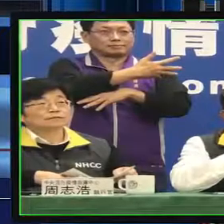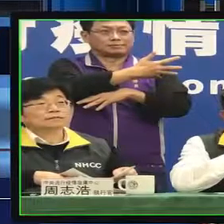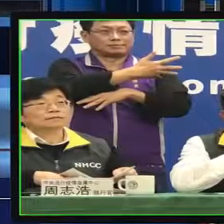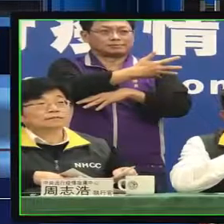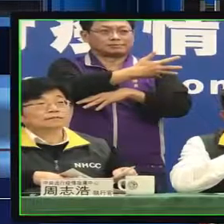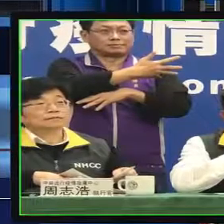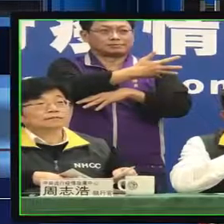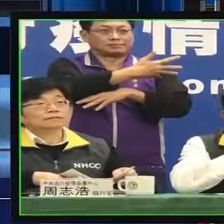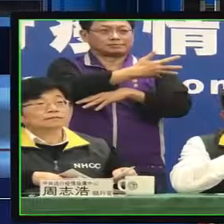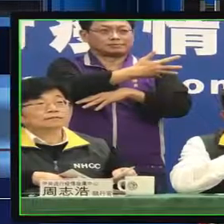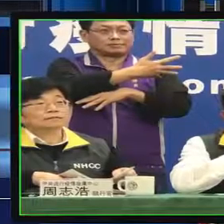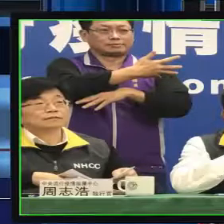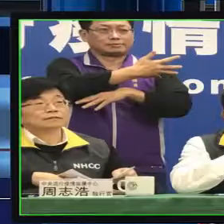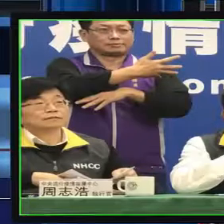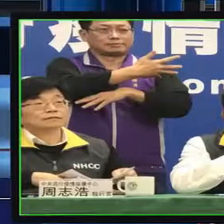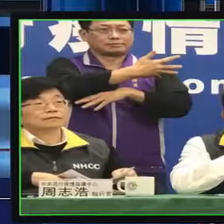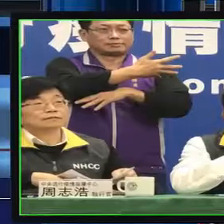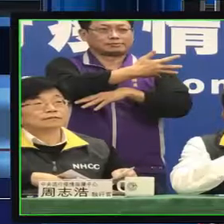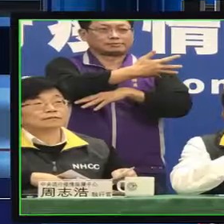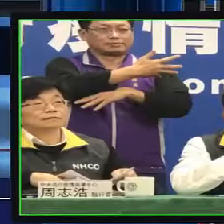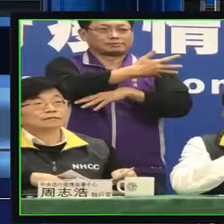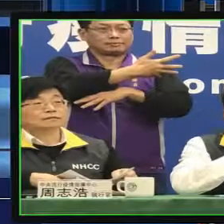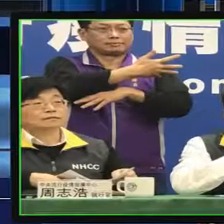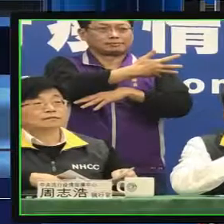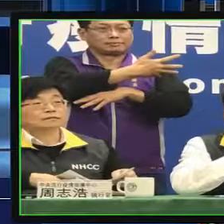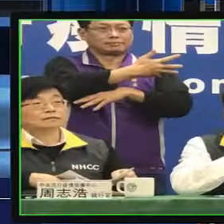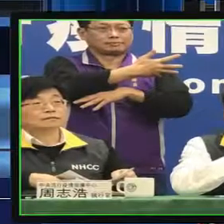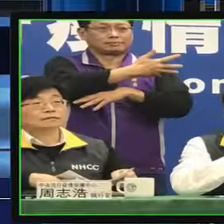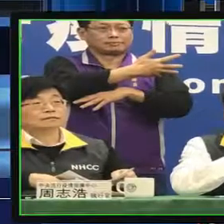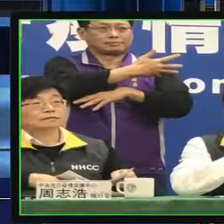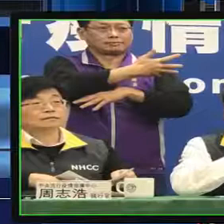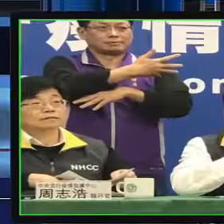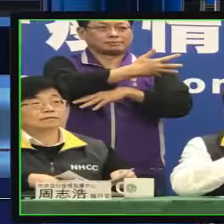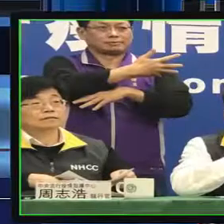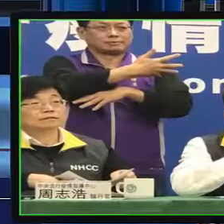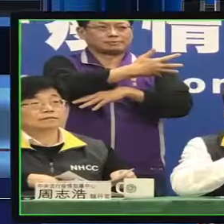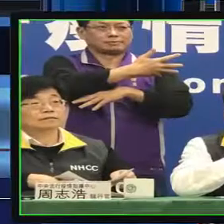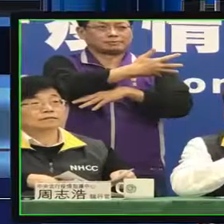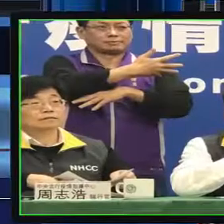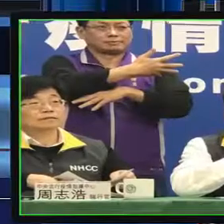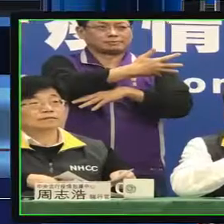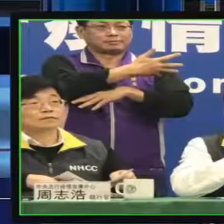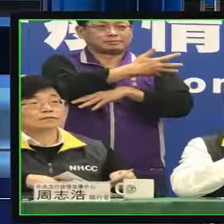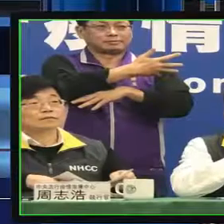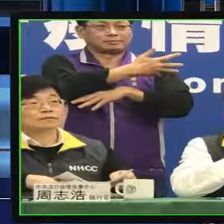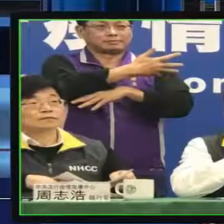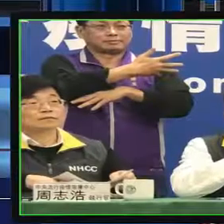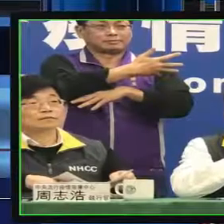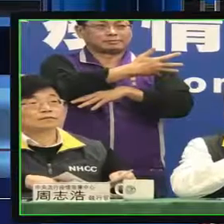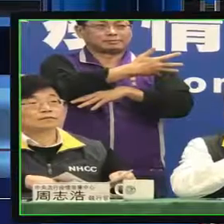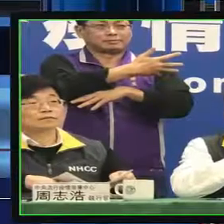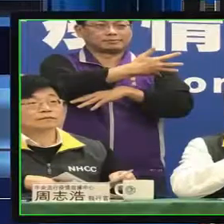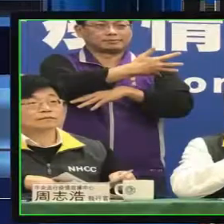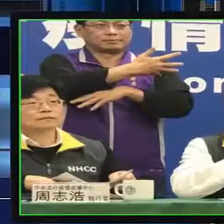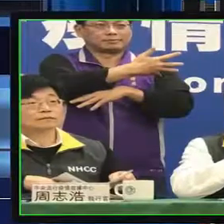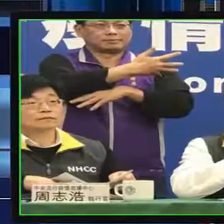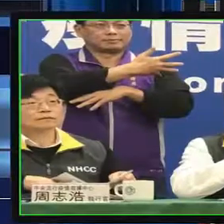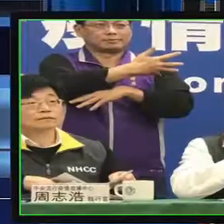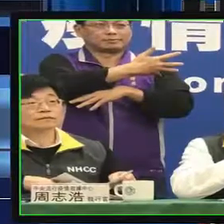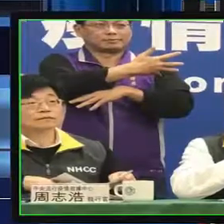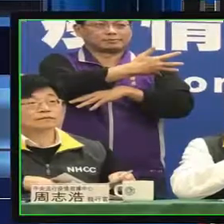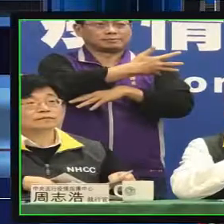浙江列一级流行区。另外，针对日本的旅游疫情建议则升为第一级注意。